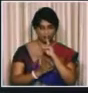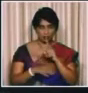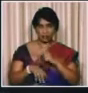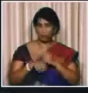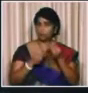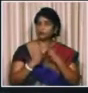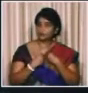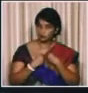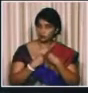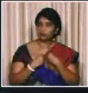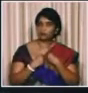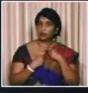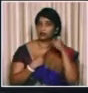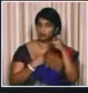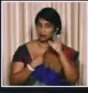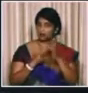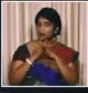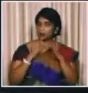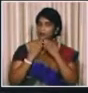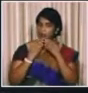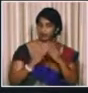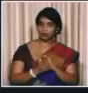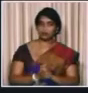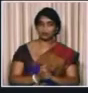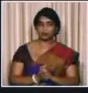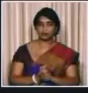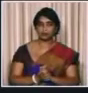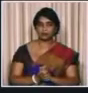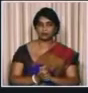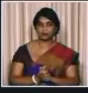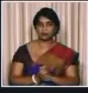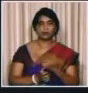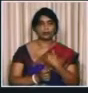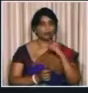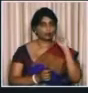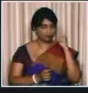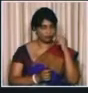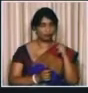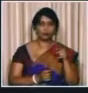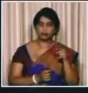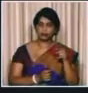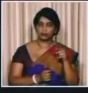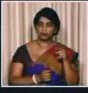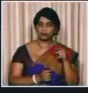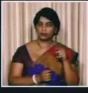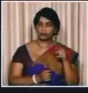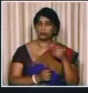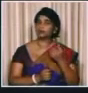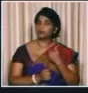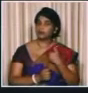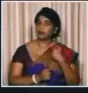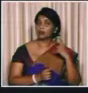Deem Pilibandhawa Obathumata Behin Mi Stutivanta Wenawa. Ma Palamu Kotama